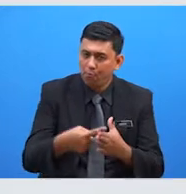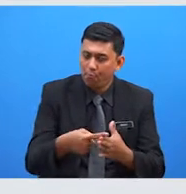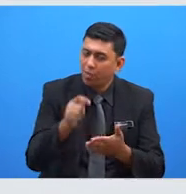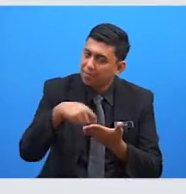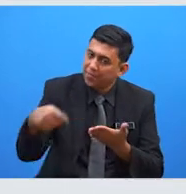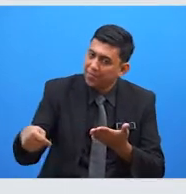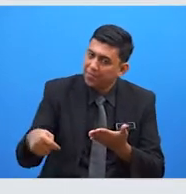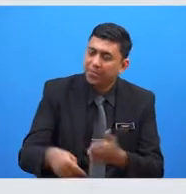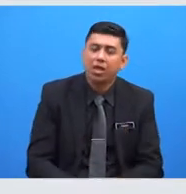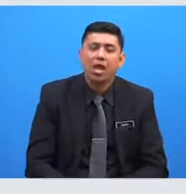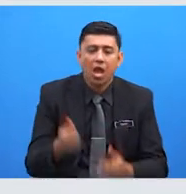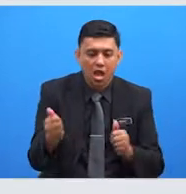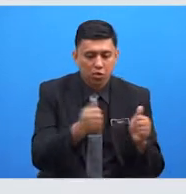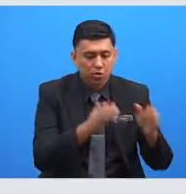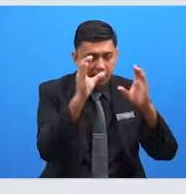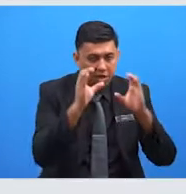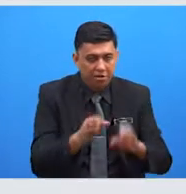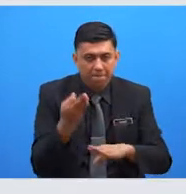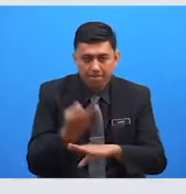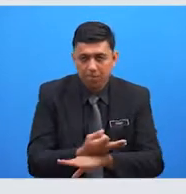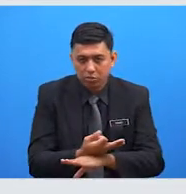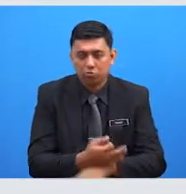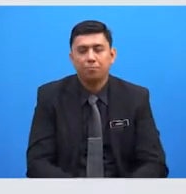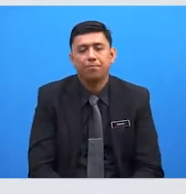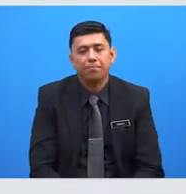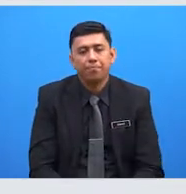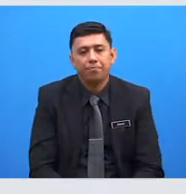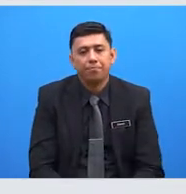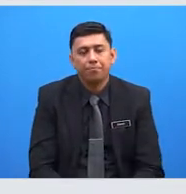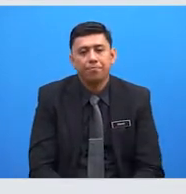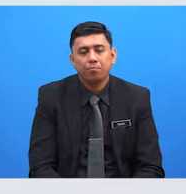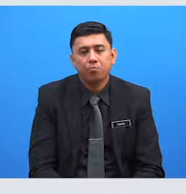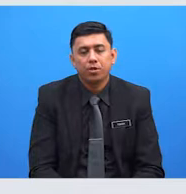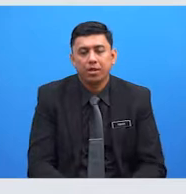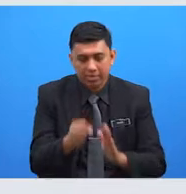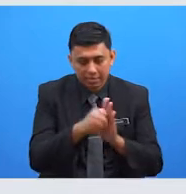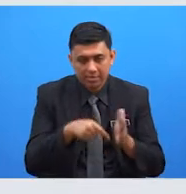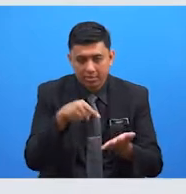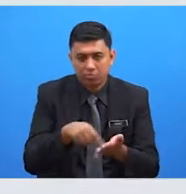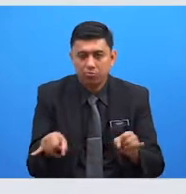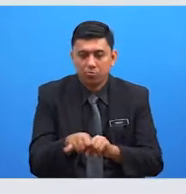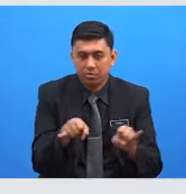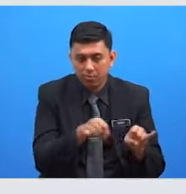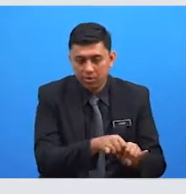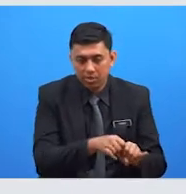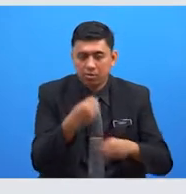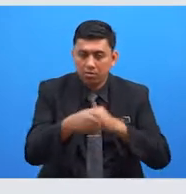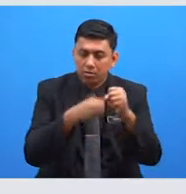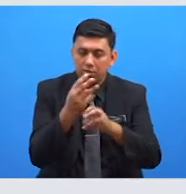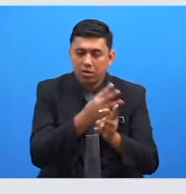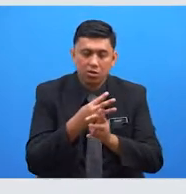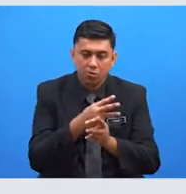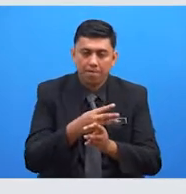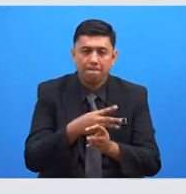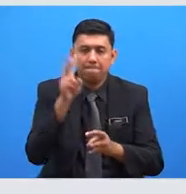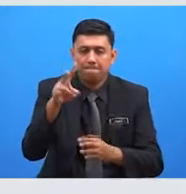Kemudian, tuliskan sub atau cara fungsi masuk umur. Skrip ini juga menggunakan struktur kawalan